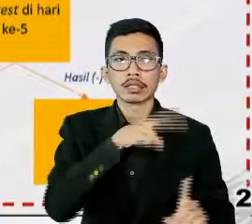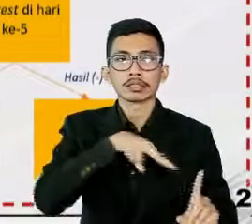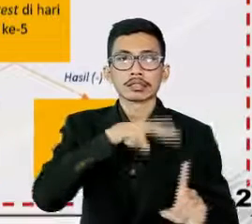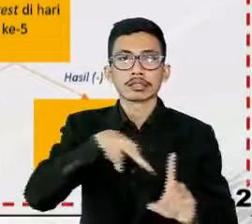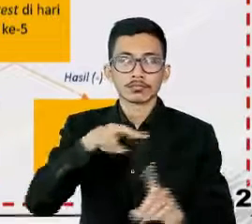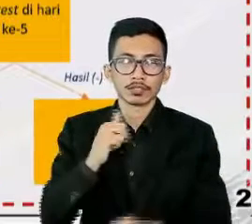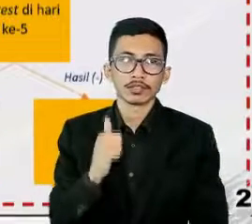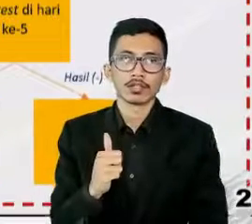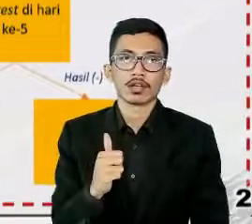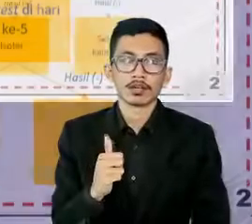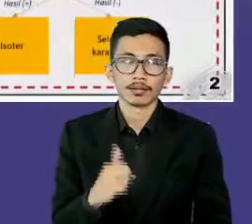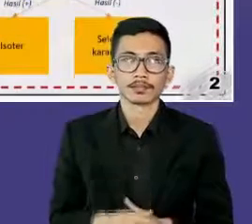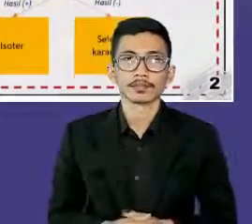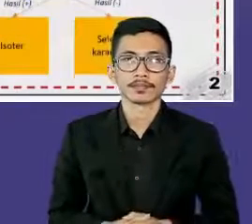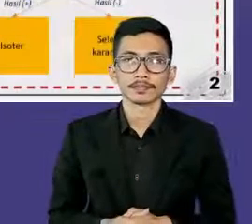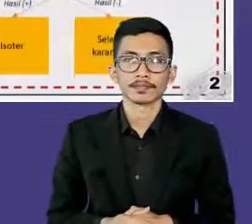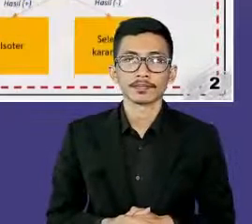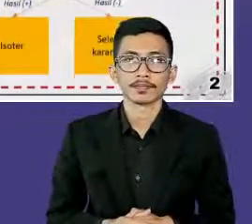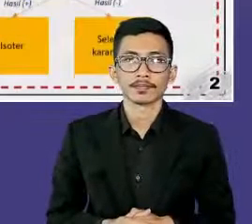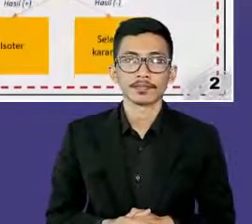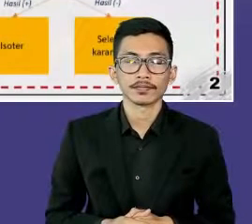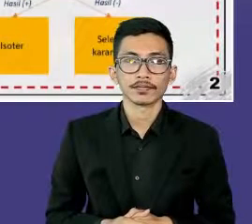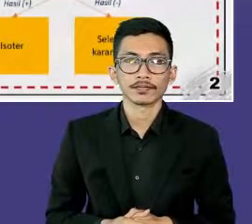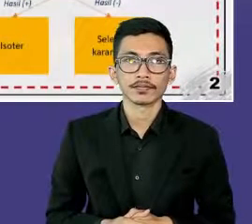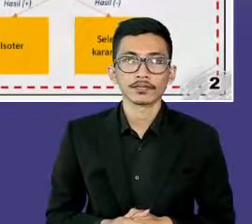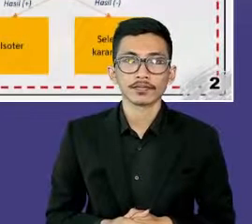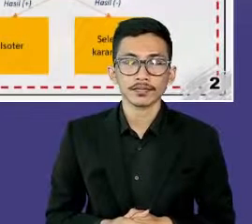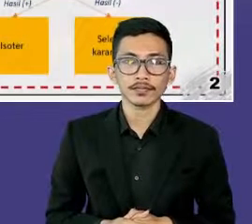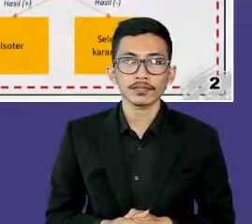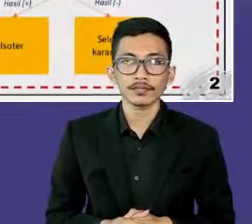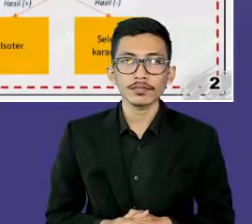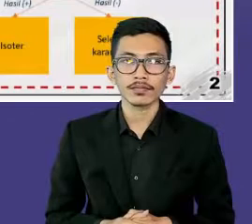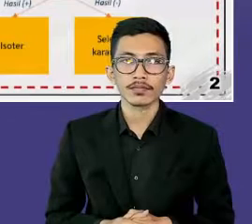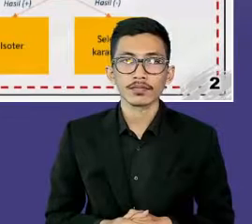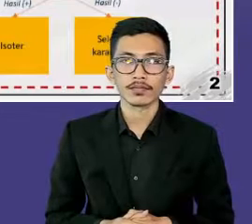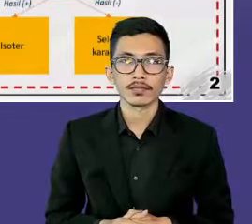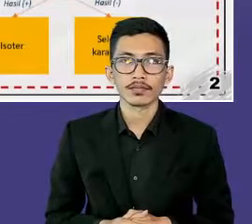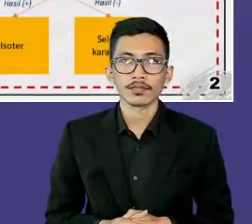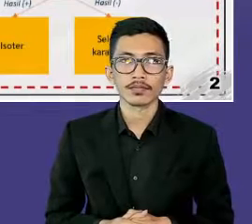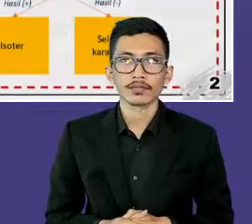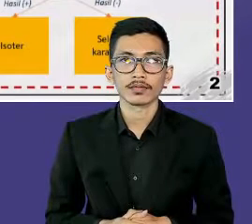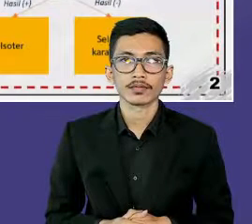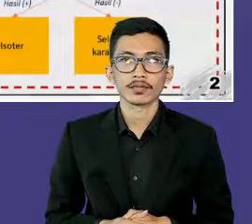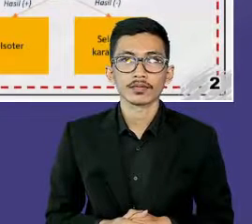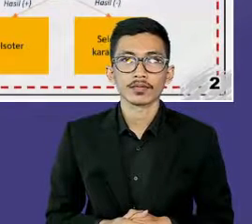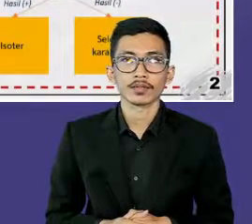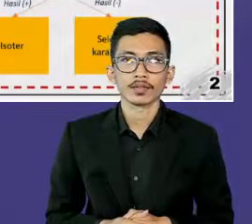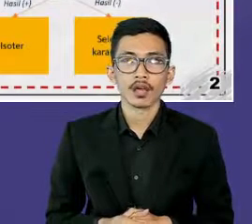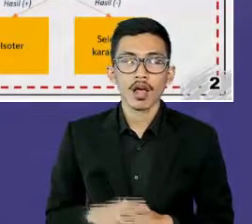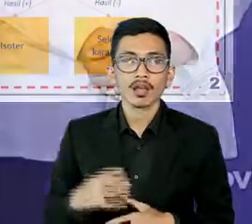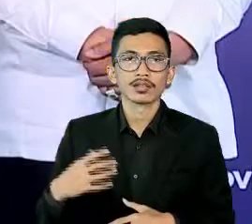pressing kontak erat setelah mendapatkan notifikasi dari kadinkes